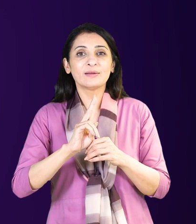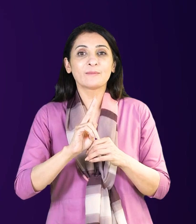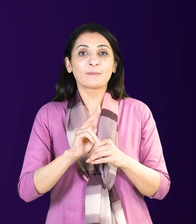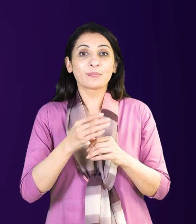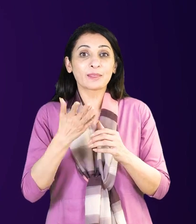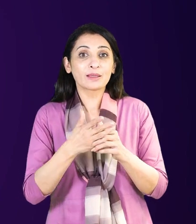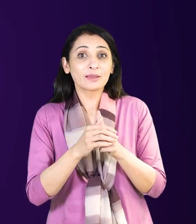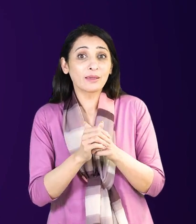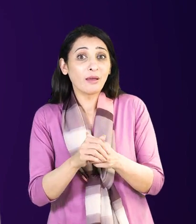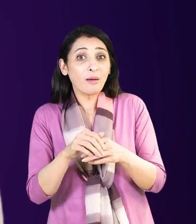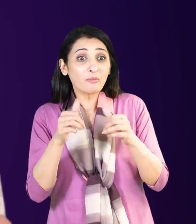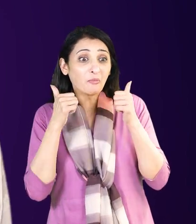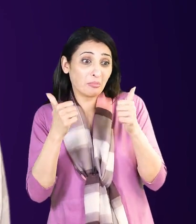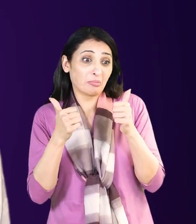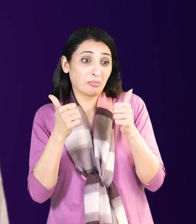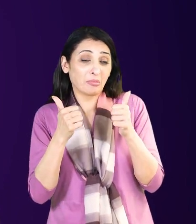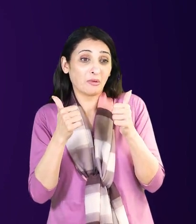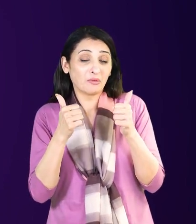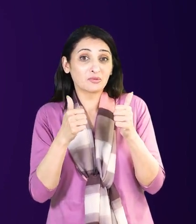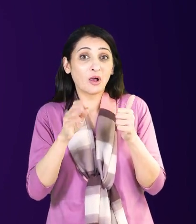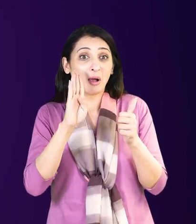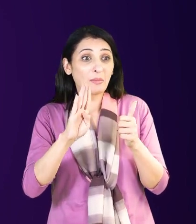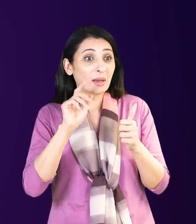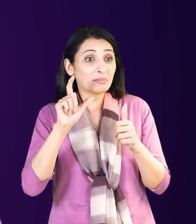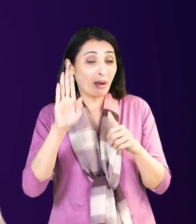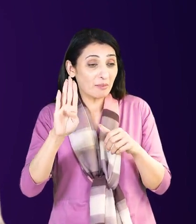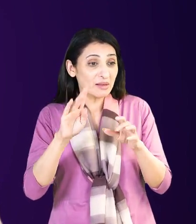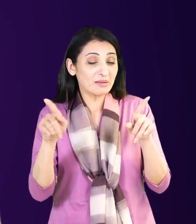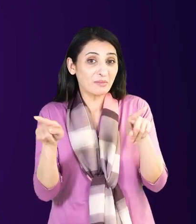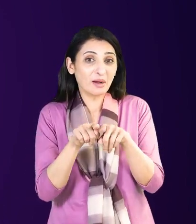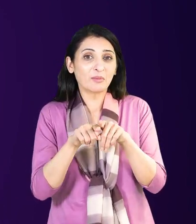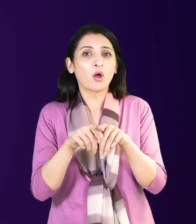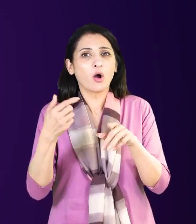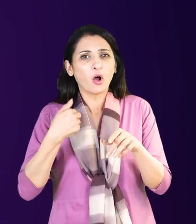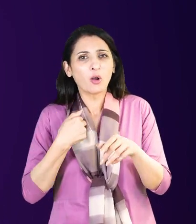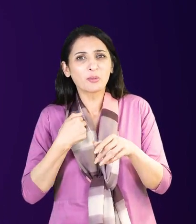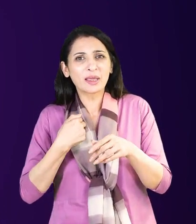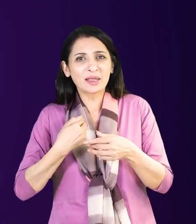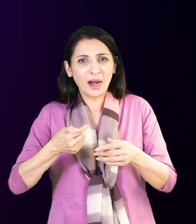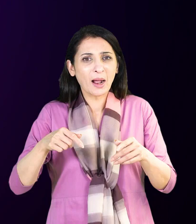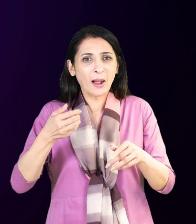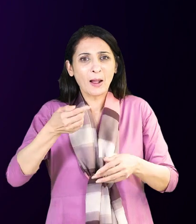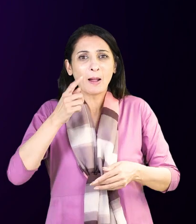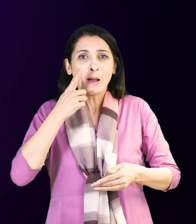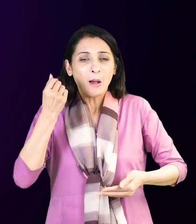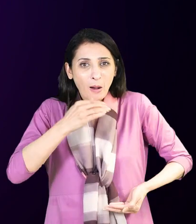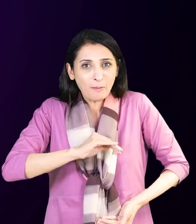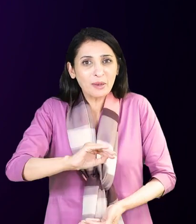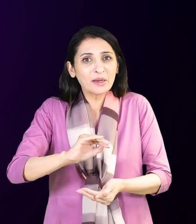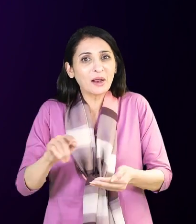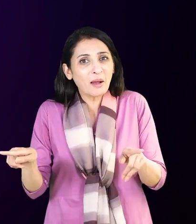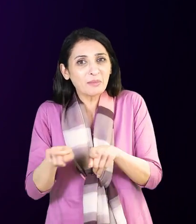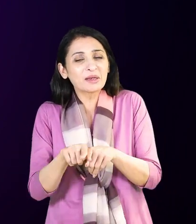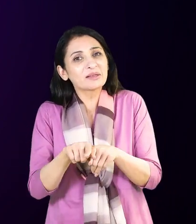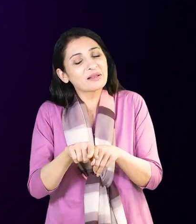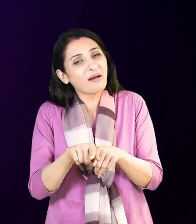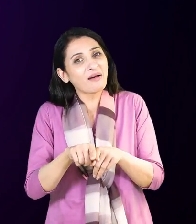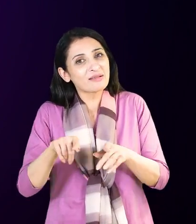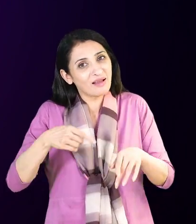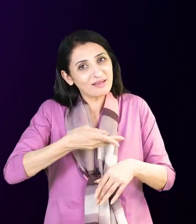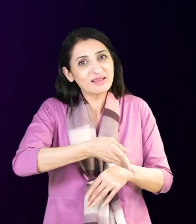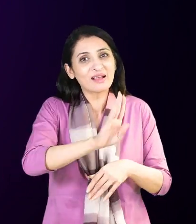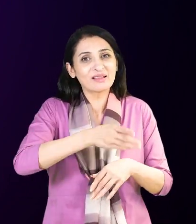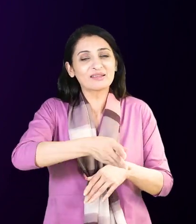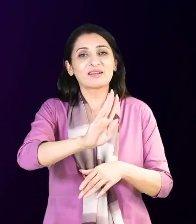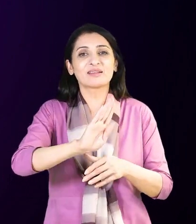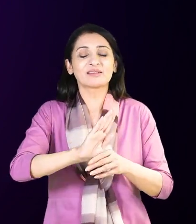कि आप तो ऐसा लगता है यू कम लाइक अ मैरी पॉपिंस, यू नो। और मेरी शायद ऐसी ही था, आई वुड कैरी माई लिटिल टॉडलर, मेरा बेटा साथ, आहिल हर जगह साथ जाता था।